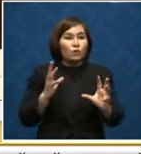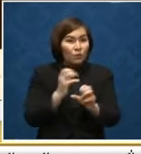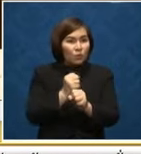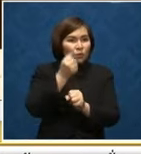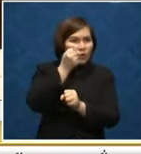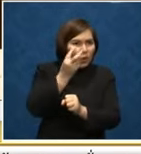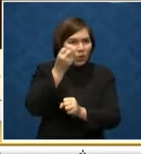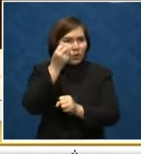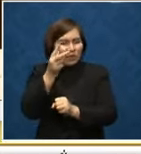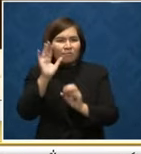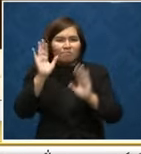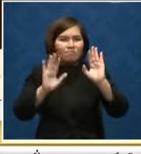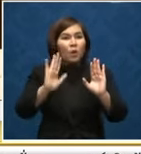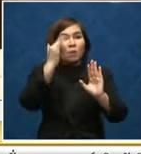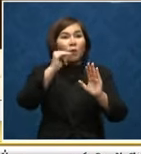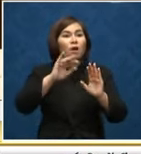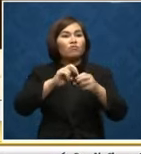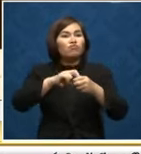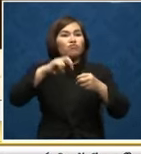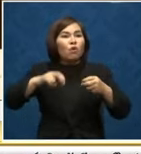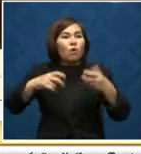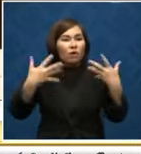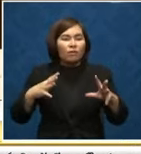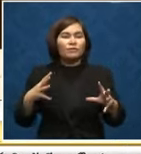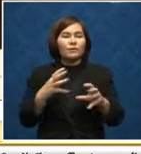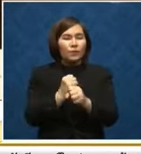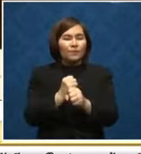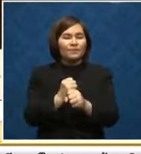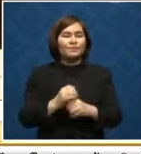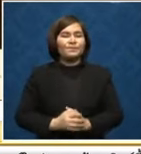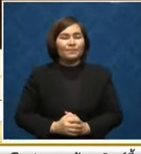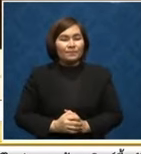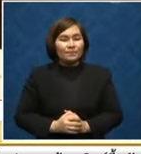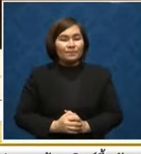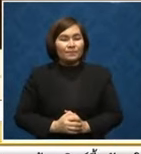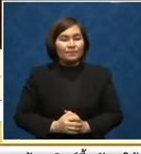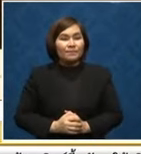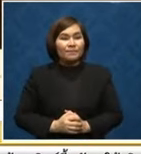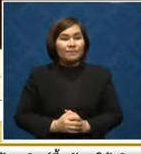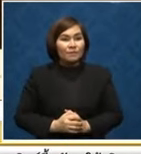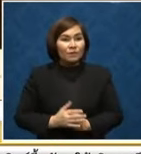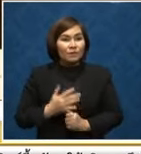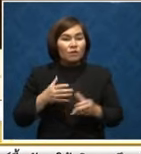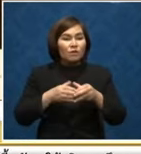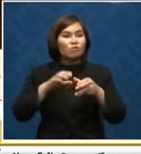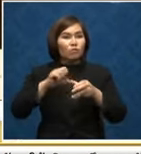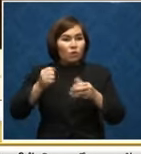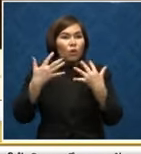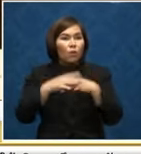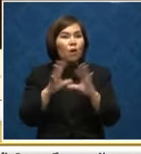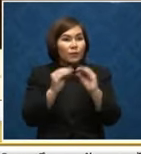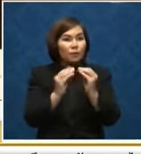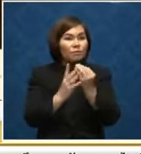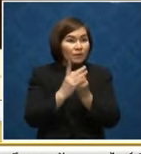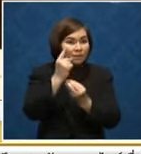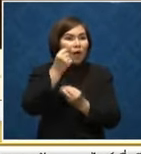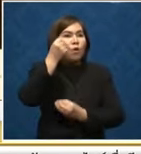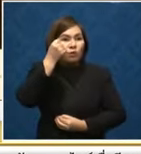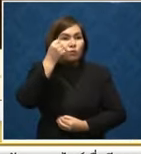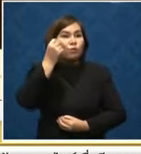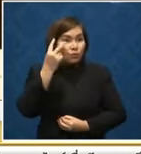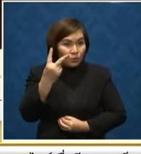หรือ3วันเพราะได้ถอนแล้วก็ถือเอาประเด็นว่าเราจะมีการประชุมสัปดาห์ละ2วัน